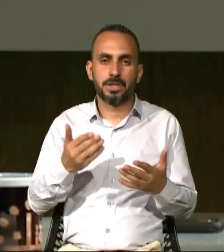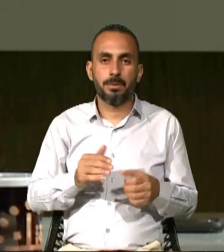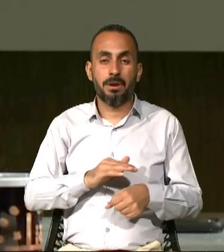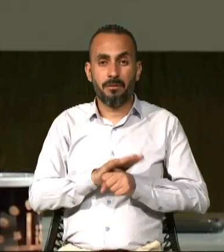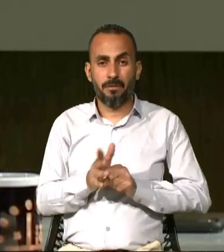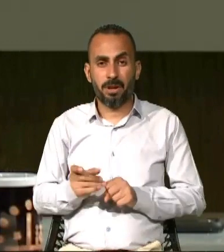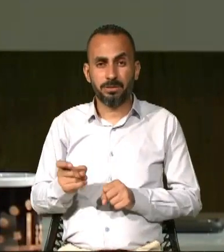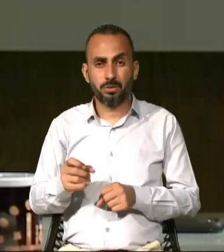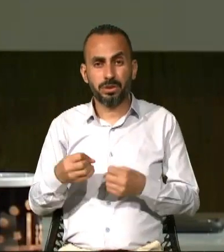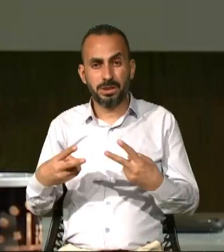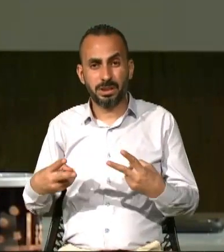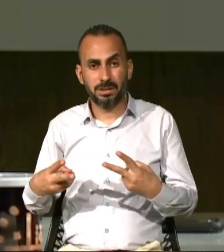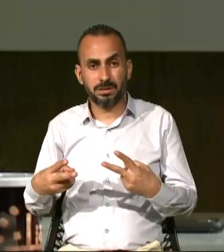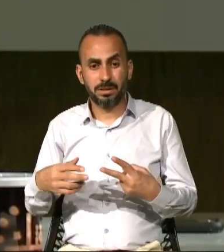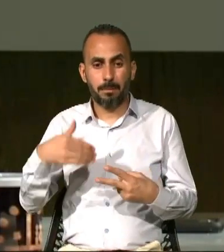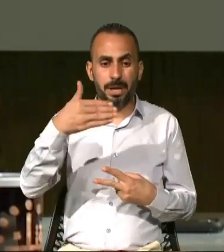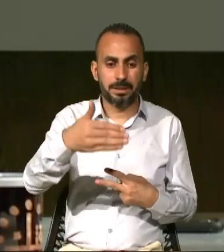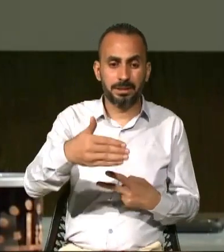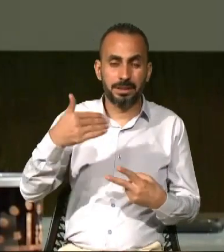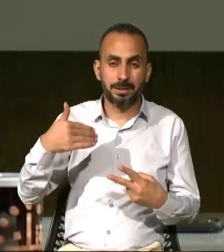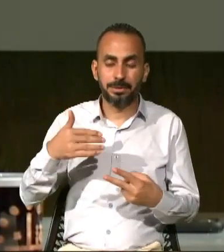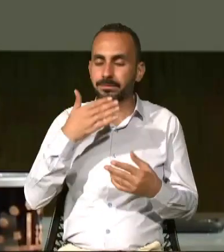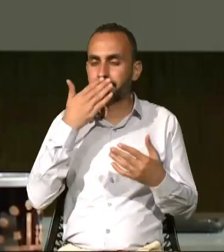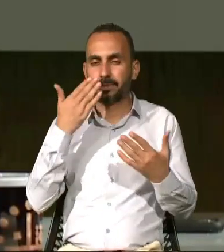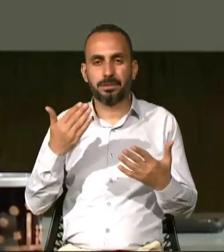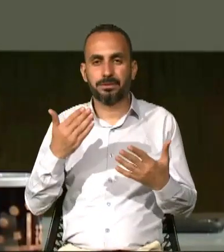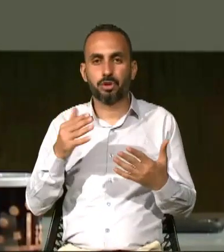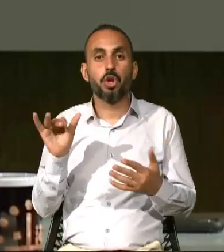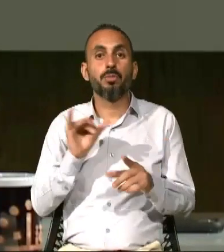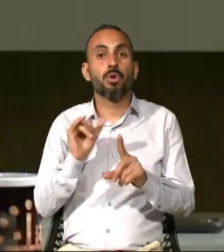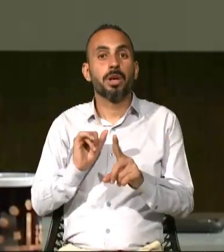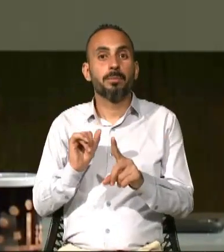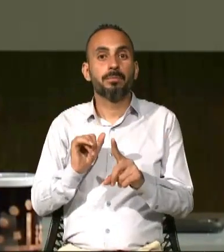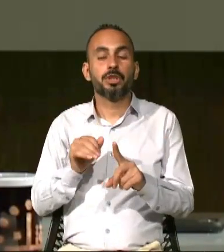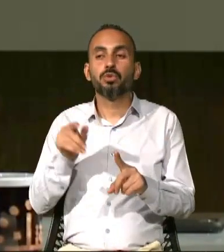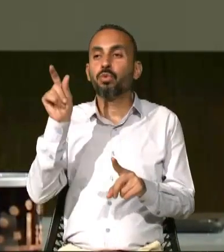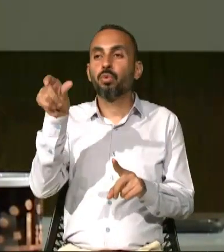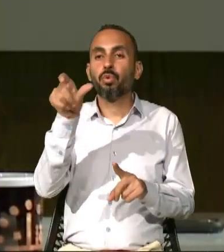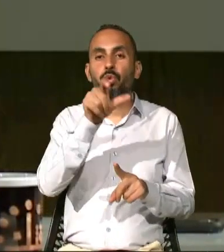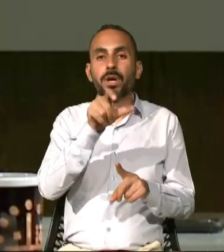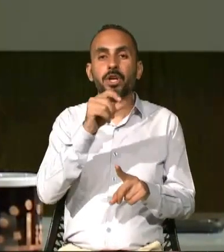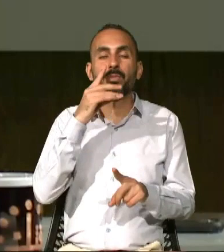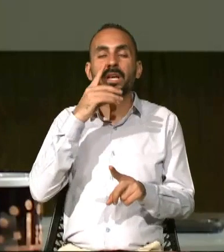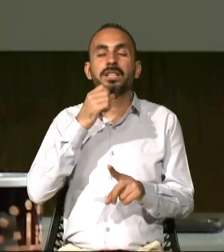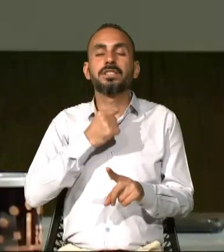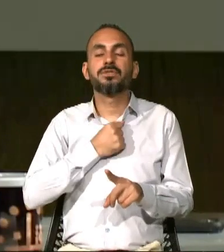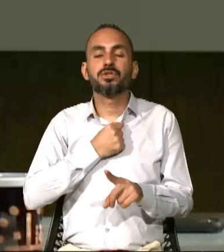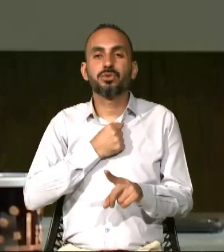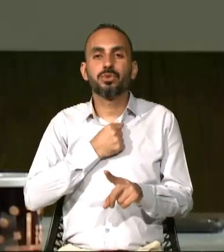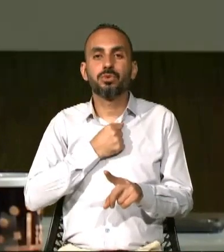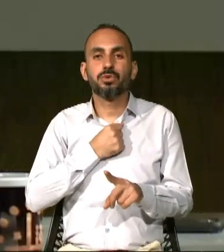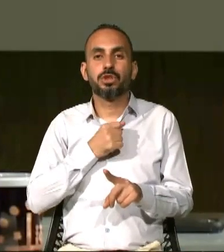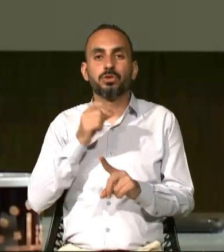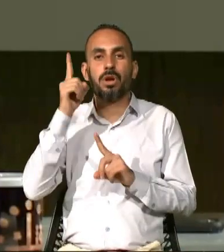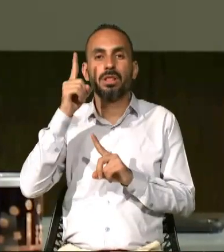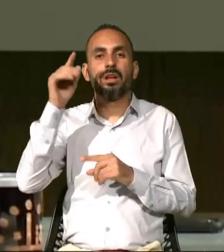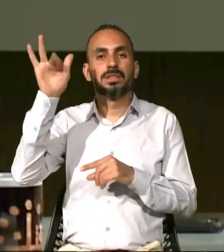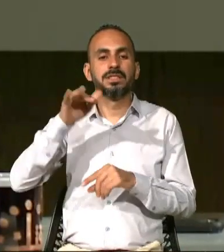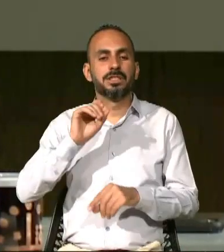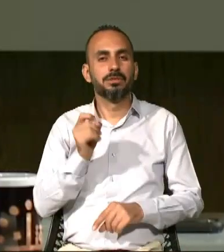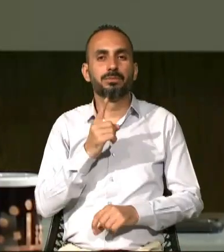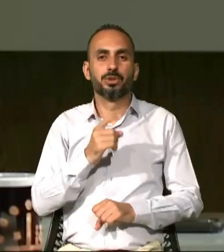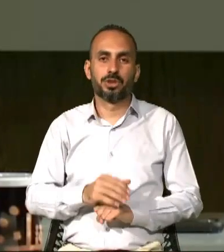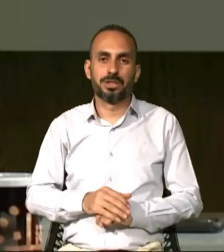وعندنا الشوق ومستعدين. امين امين. دي الحاجه اللي فعلا يعني انا بشكر الاسيس جرجس انه فعلا